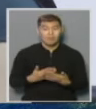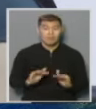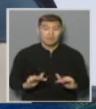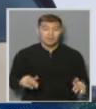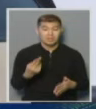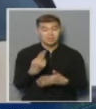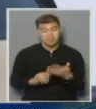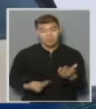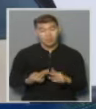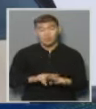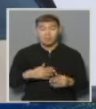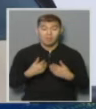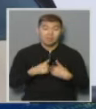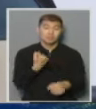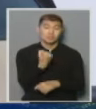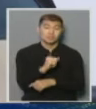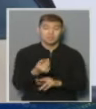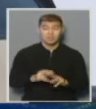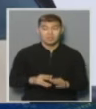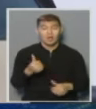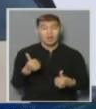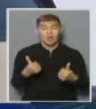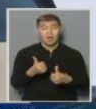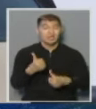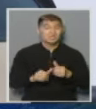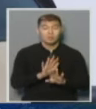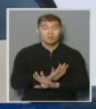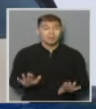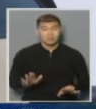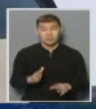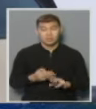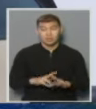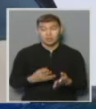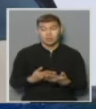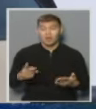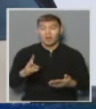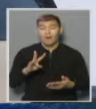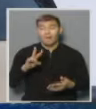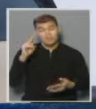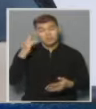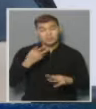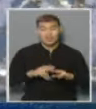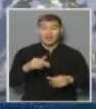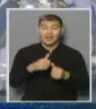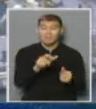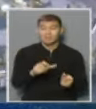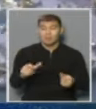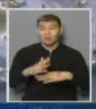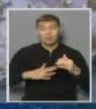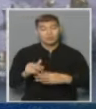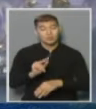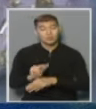балам жеңді деген ата-аналардың арасында бақталас болмасын деген оймен олар психологтар мен ата-аналар каждый ата-анамен жұмыс